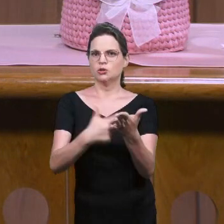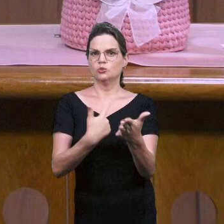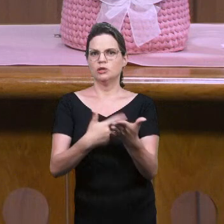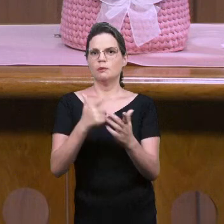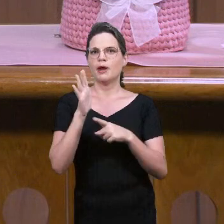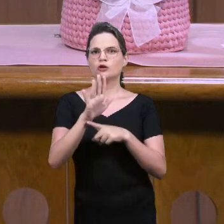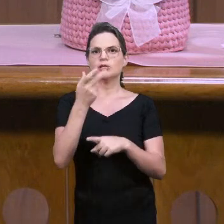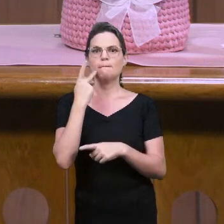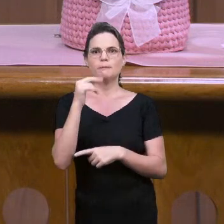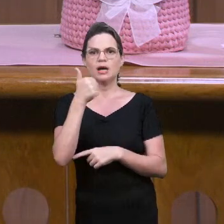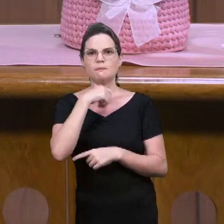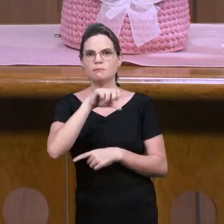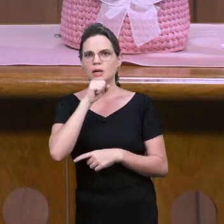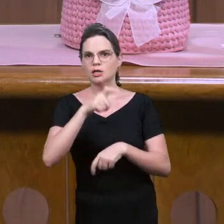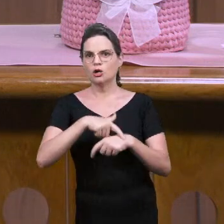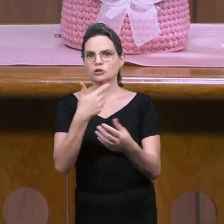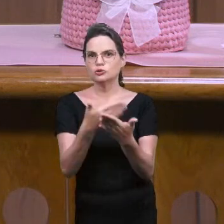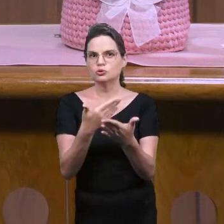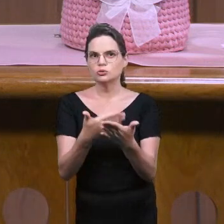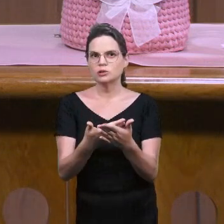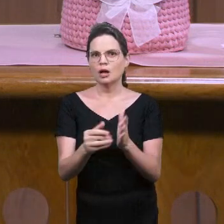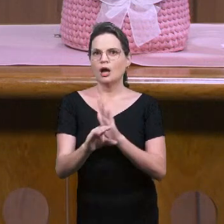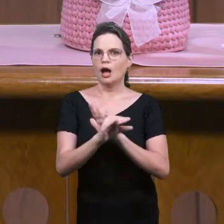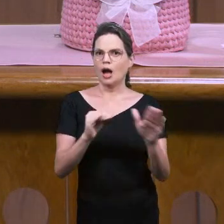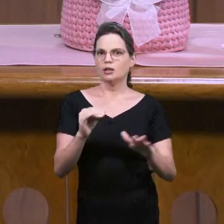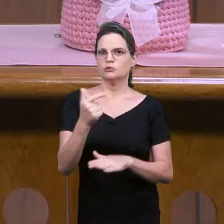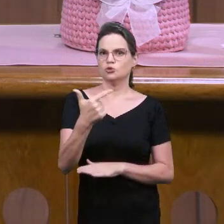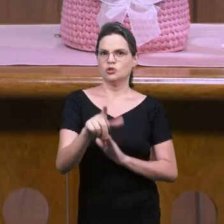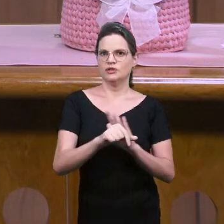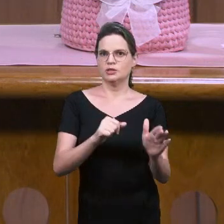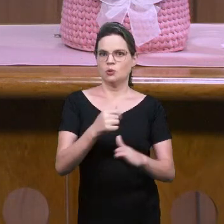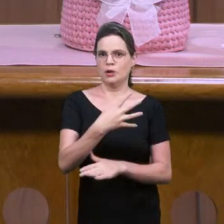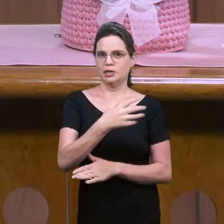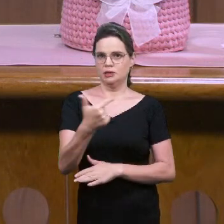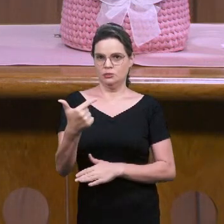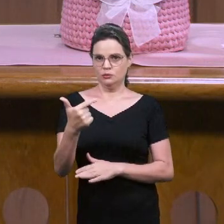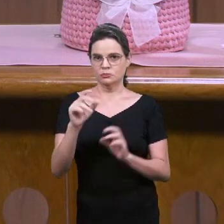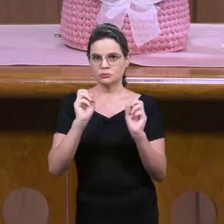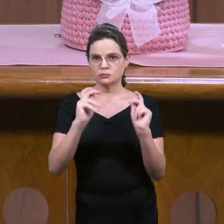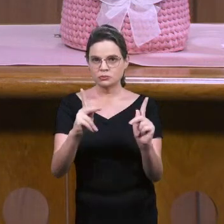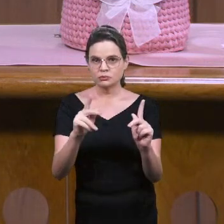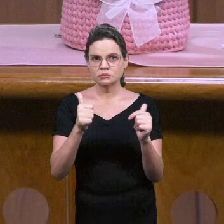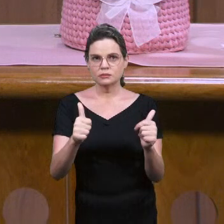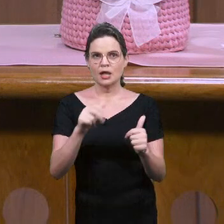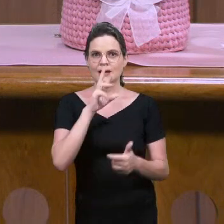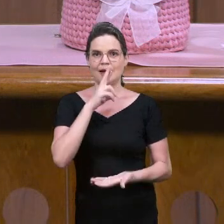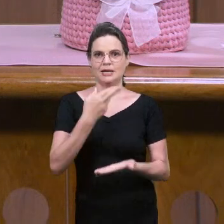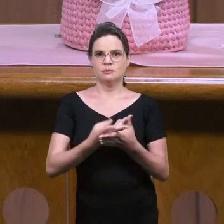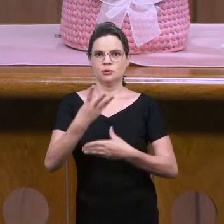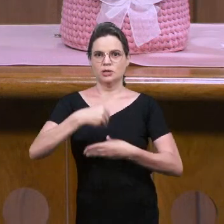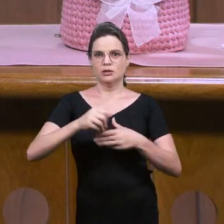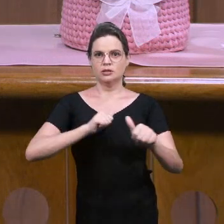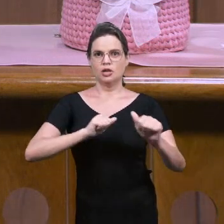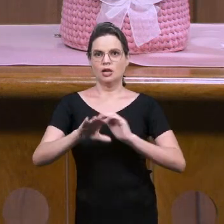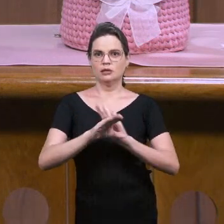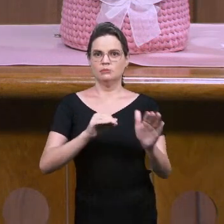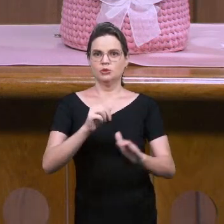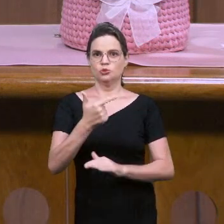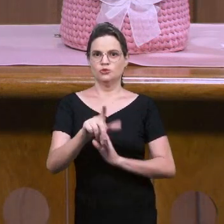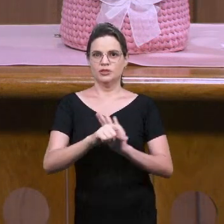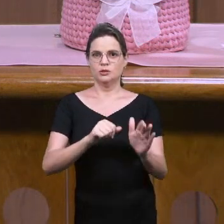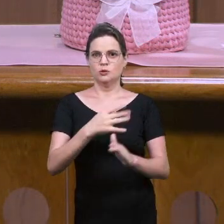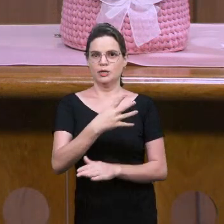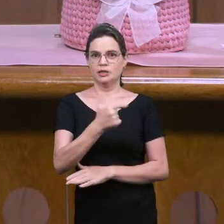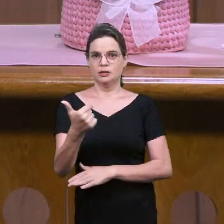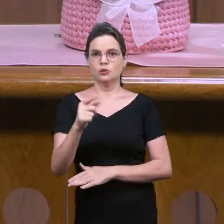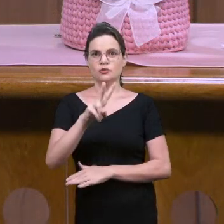les parents. Acte 2.42. D'accord? Donc, c'est la réponse, se trouve en Acte 2.42.